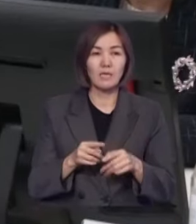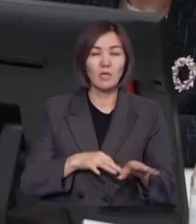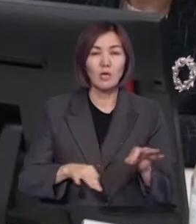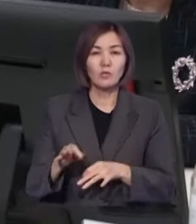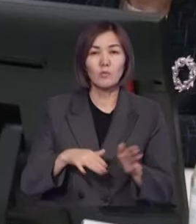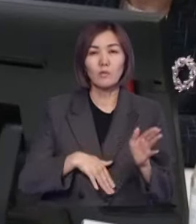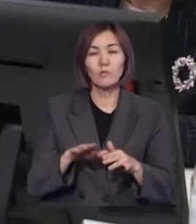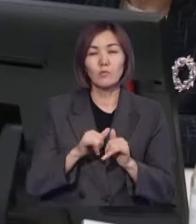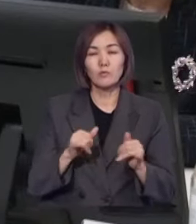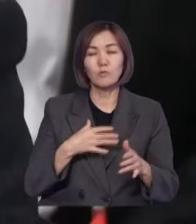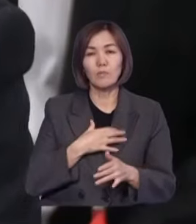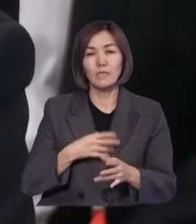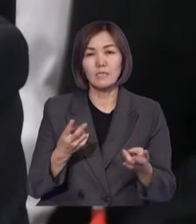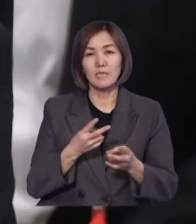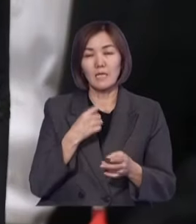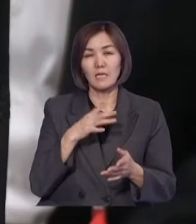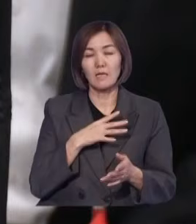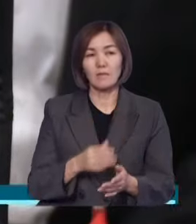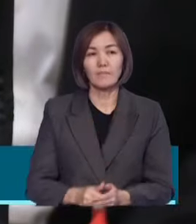жақсарту маңызды екенін атап өтті.